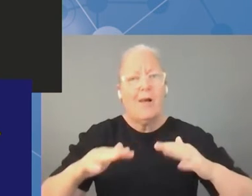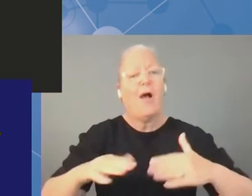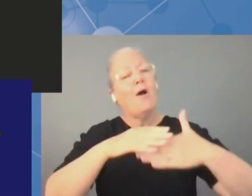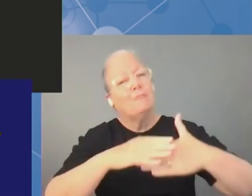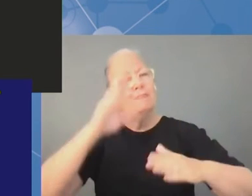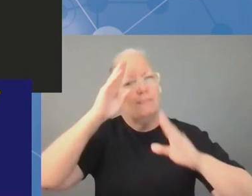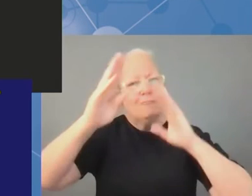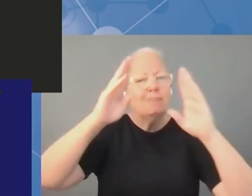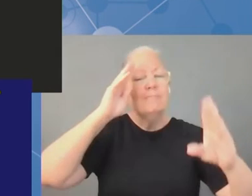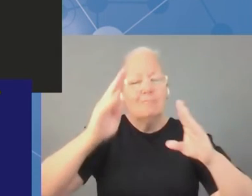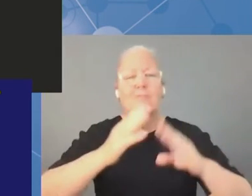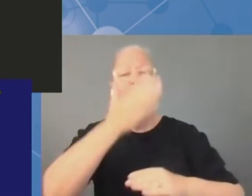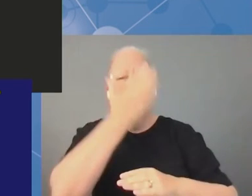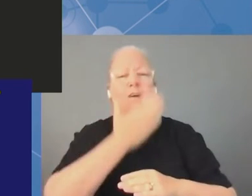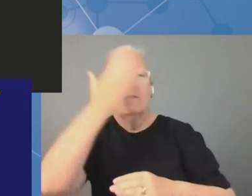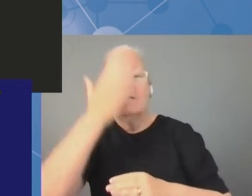рад, что,